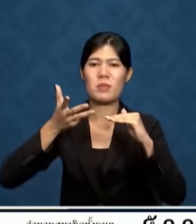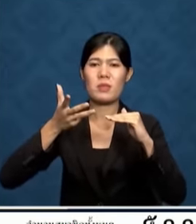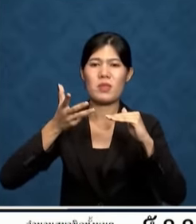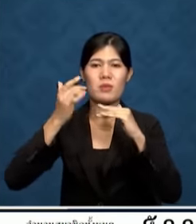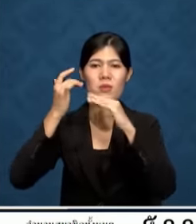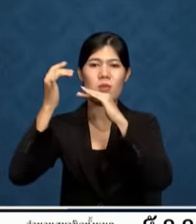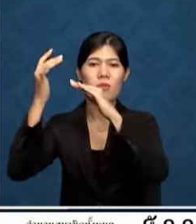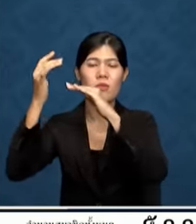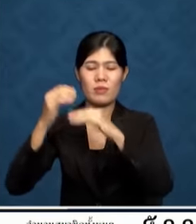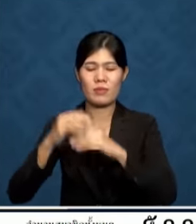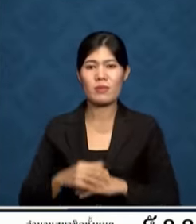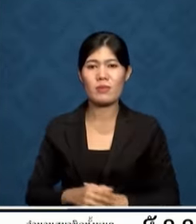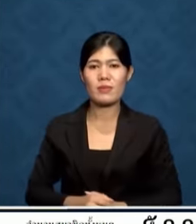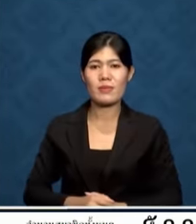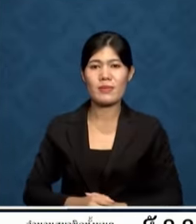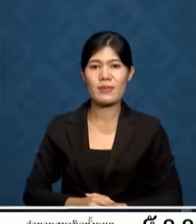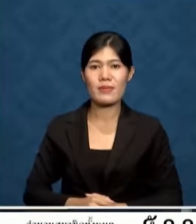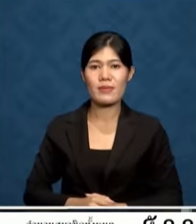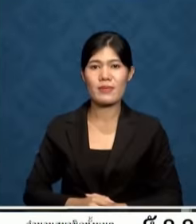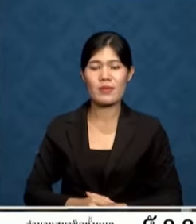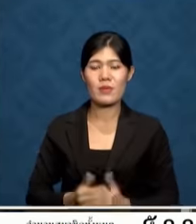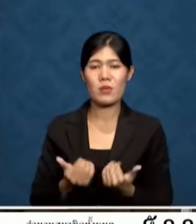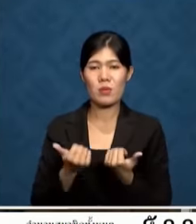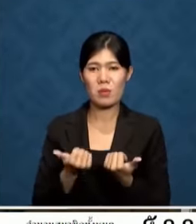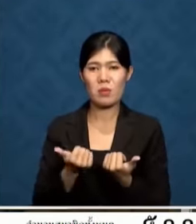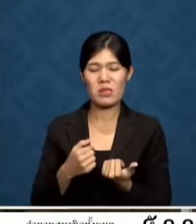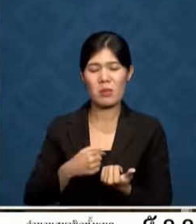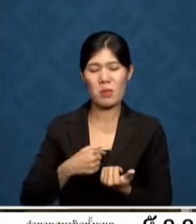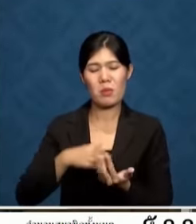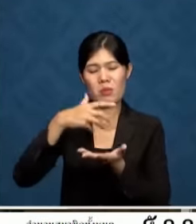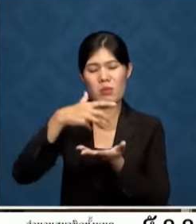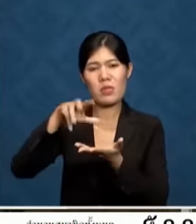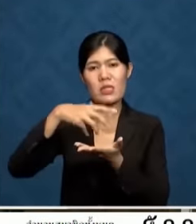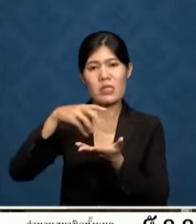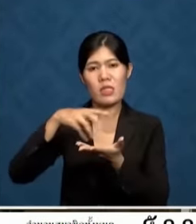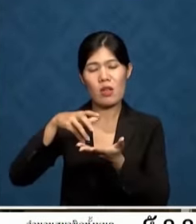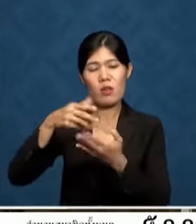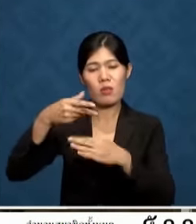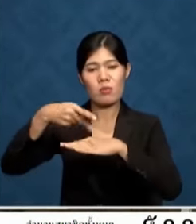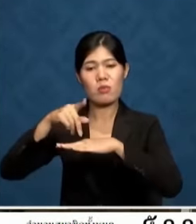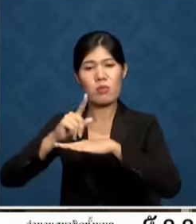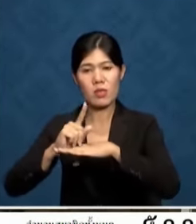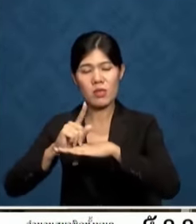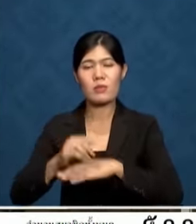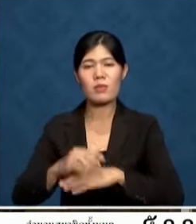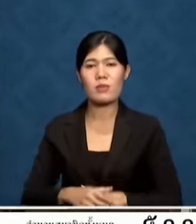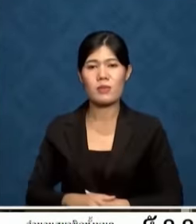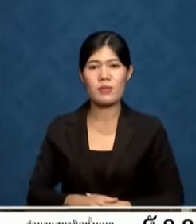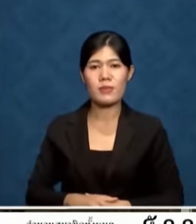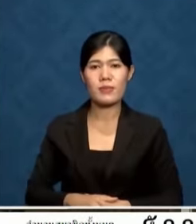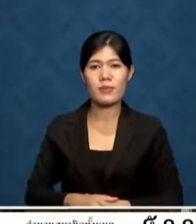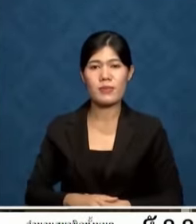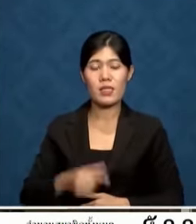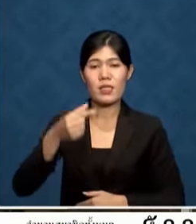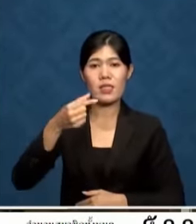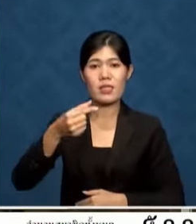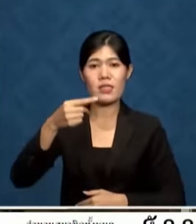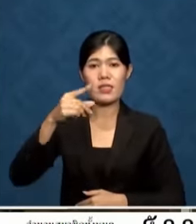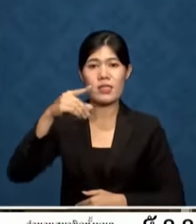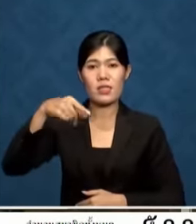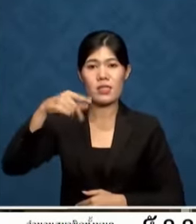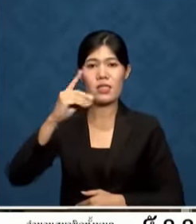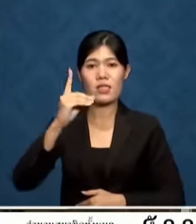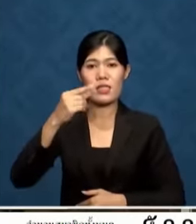สบู่นี่คือสิ่งที่ต้องขออนุญาตที่จะกราบเรียนกับท่านประธานและที่บอก GDPฟองสบู่